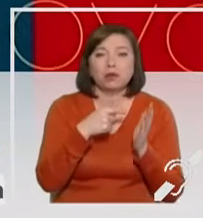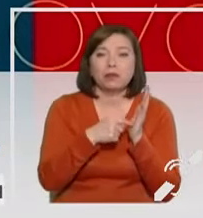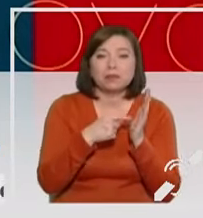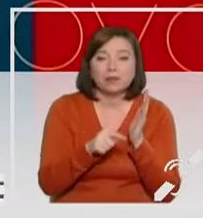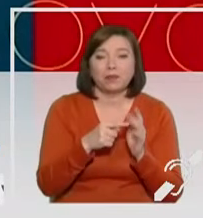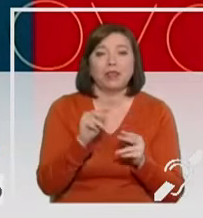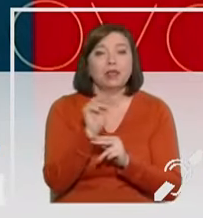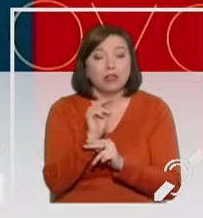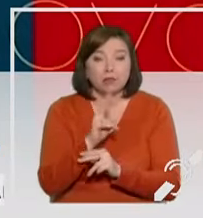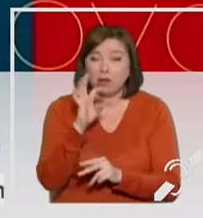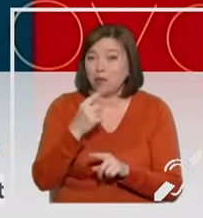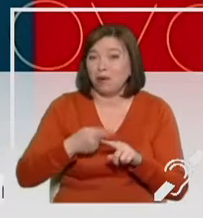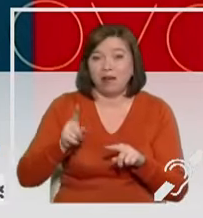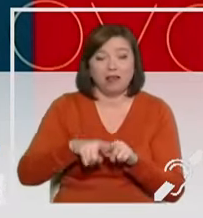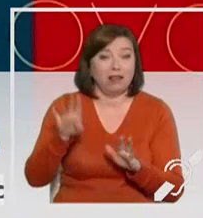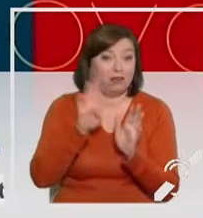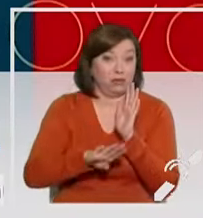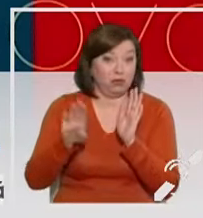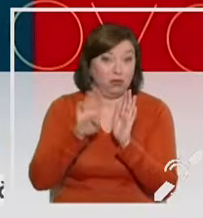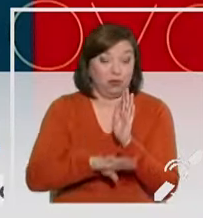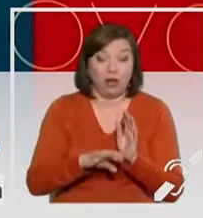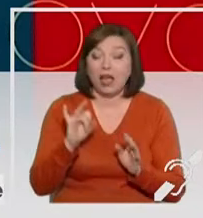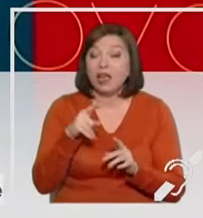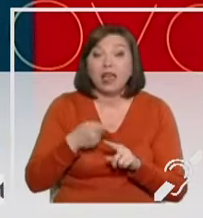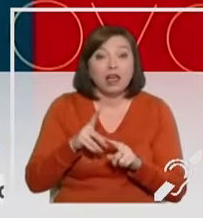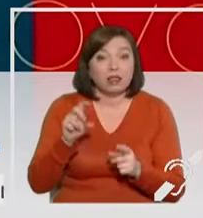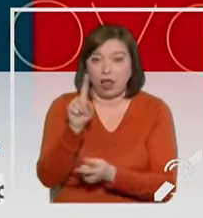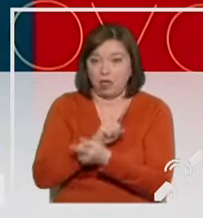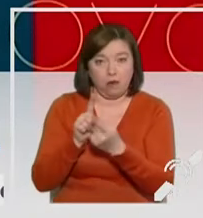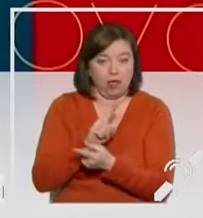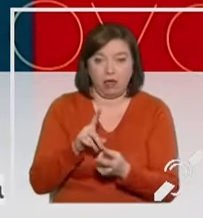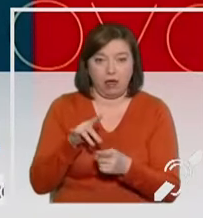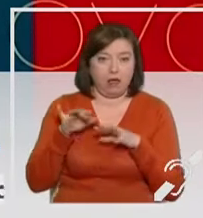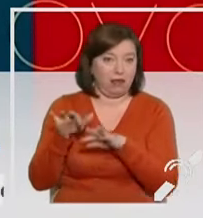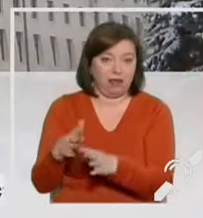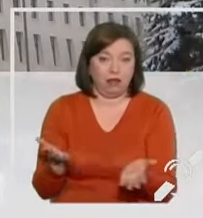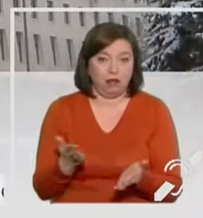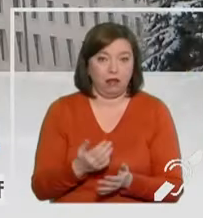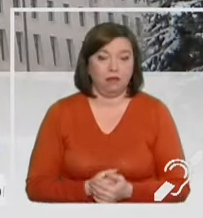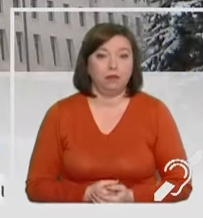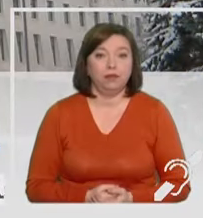amendamente care, potrivit juriștilor, sunt minore și nu schimbă prea mult lucrurile.